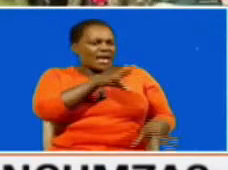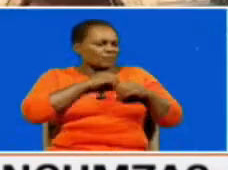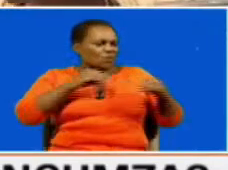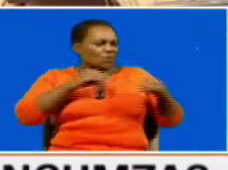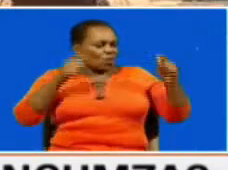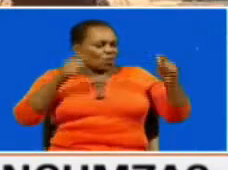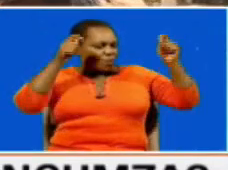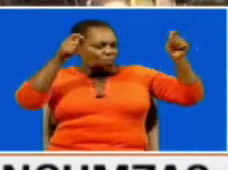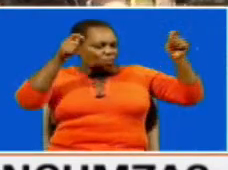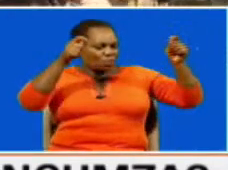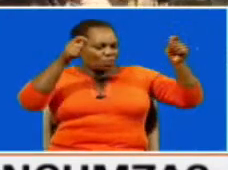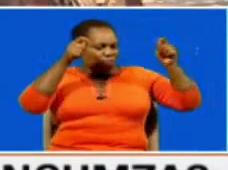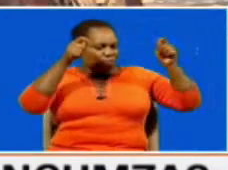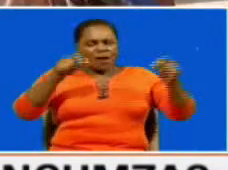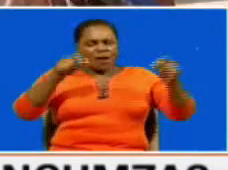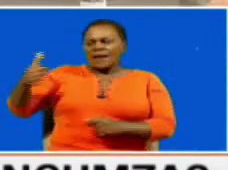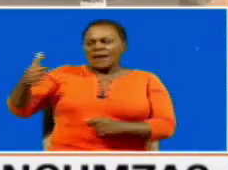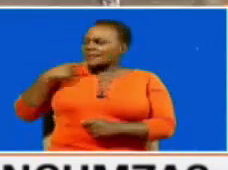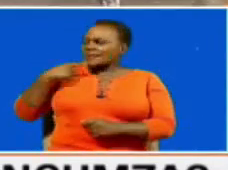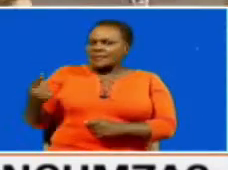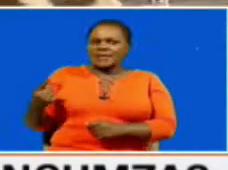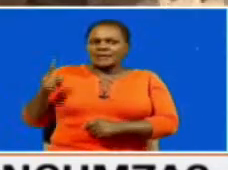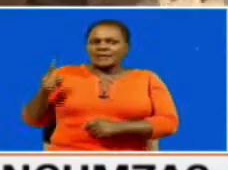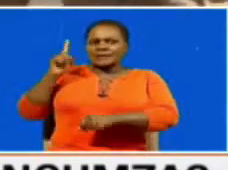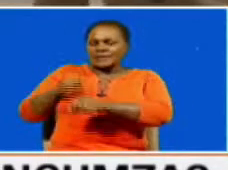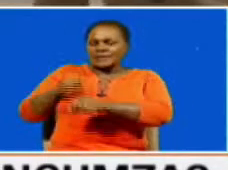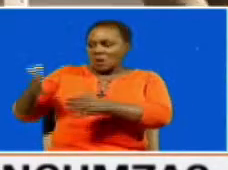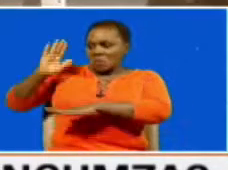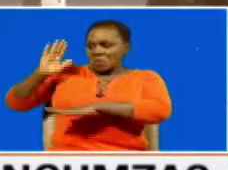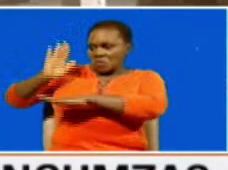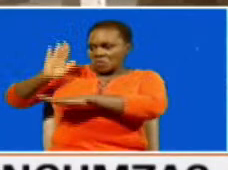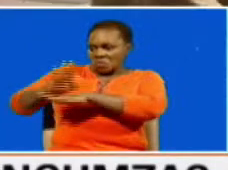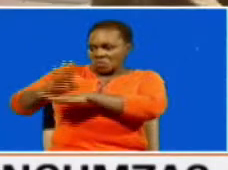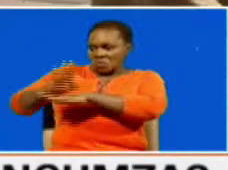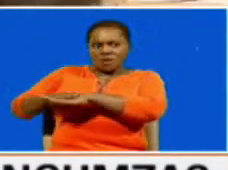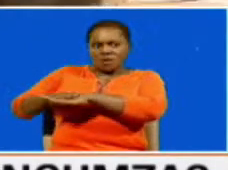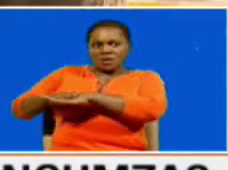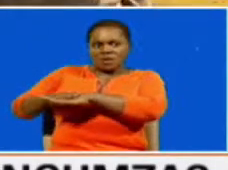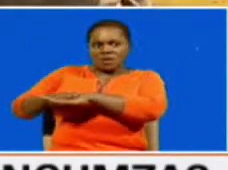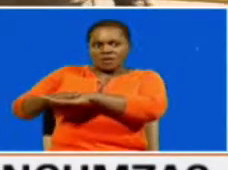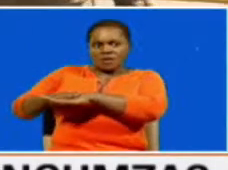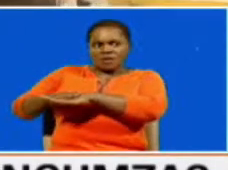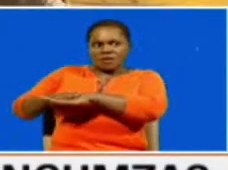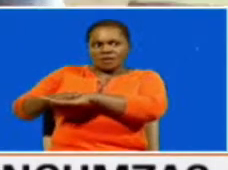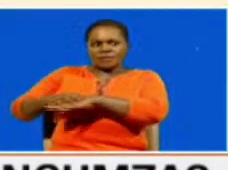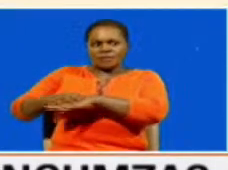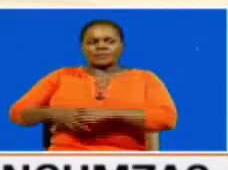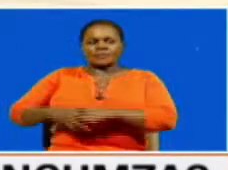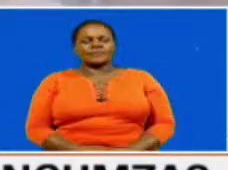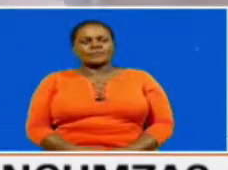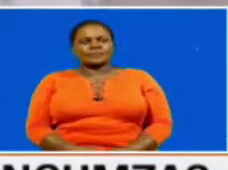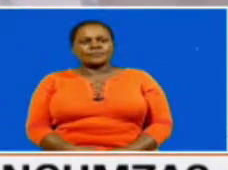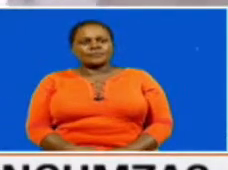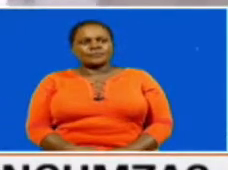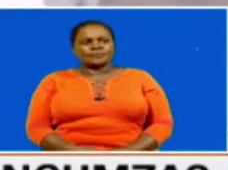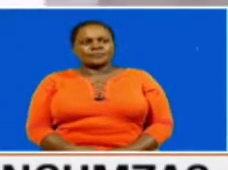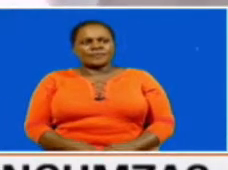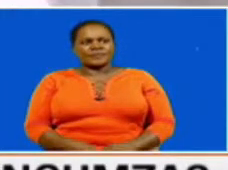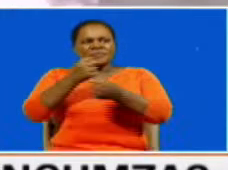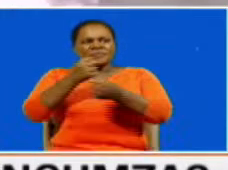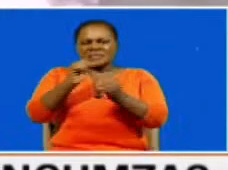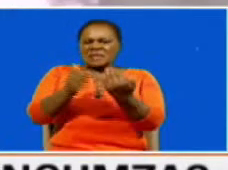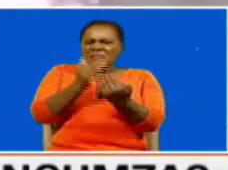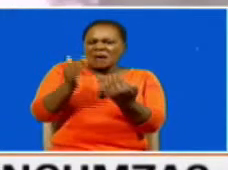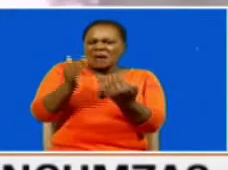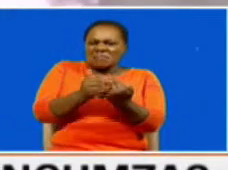kuendelea na maandamano, huku wengine wakidai ni wakati mwafaka wawili hawa kukumbatia majadiliano. The president anabembeleza yeye